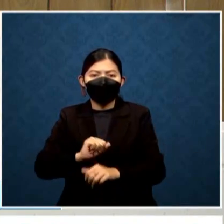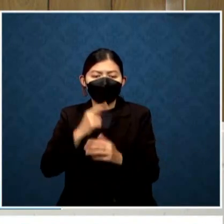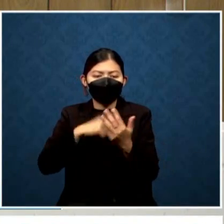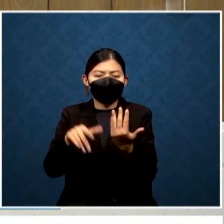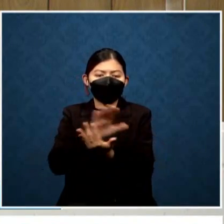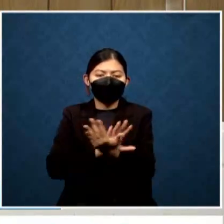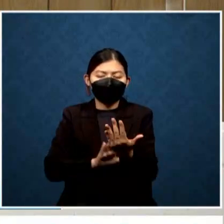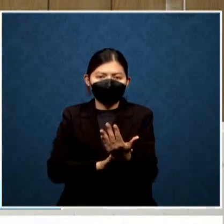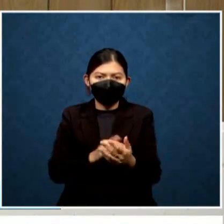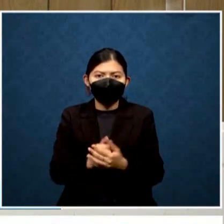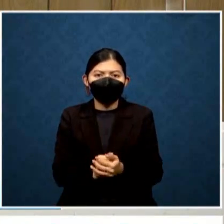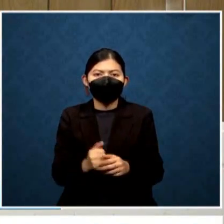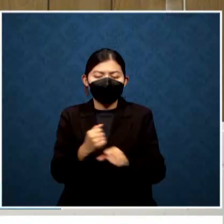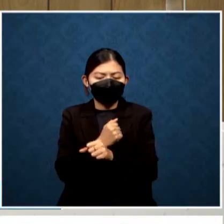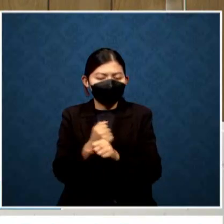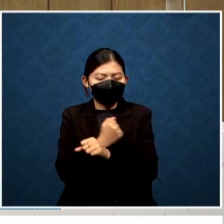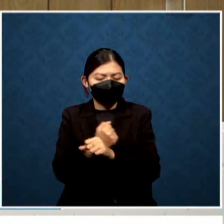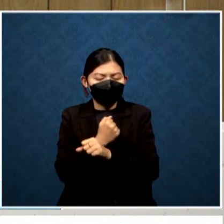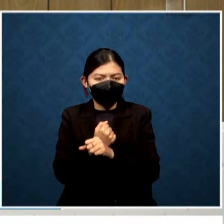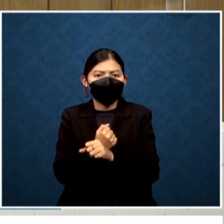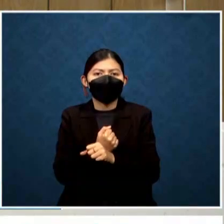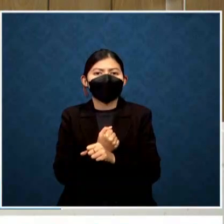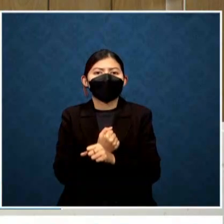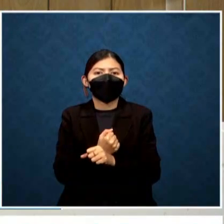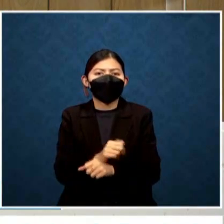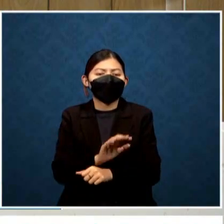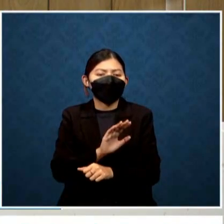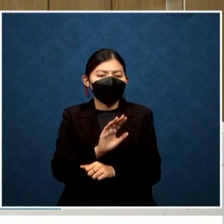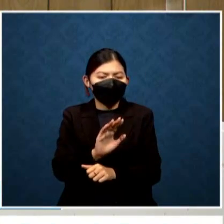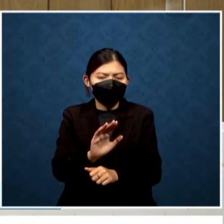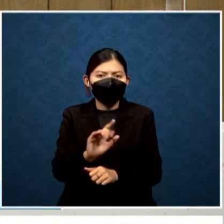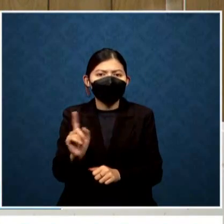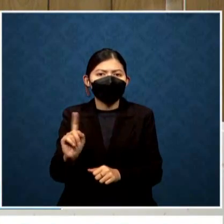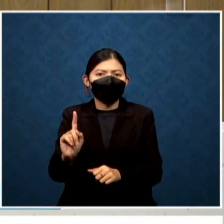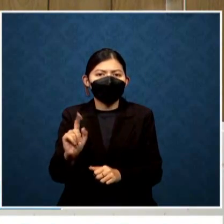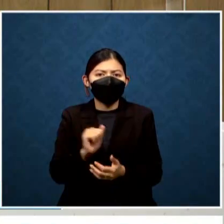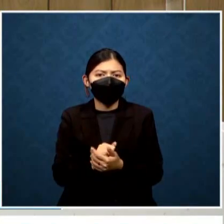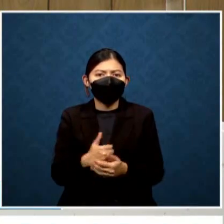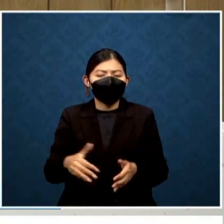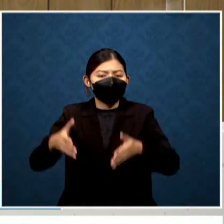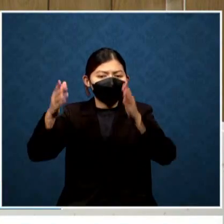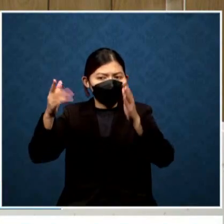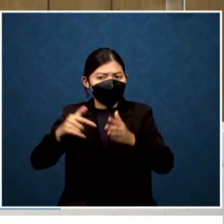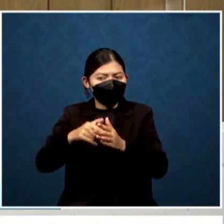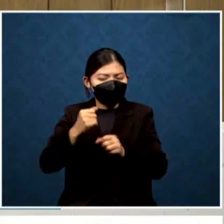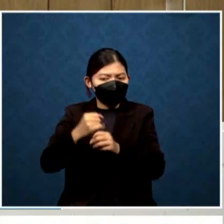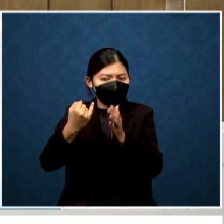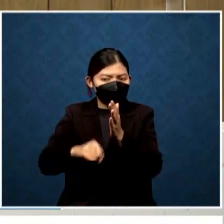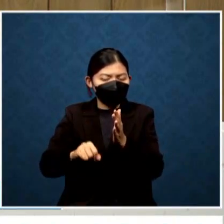ว่าให้ไปกวดขันนะครับว่าจะต้องไม่ให้มีการที่ใช้อาคารปิดประเภท